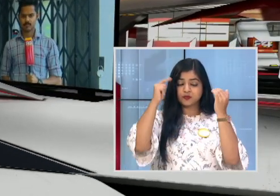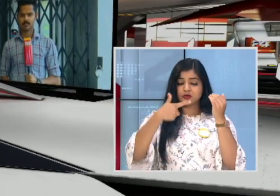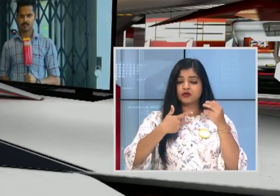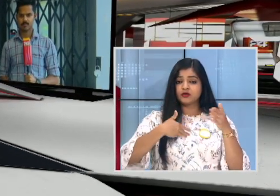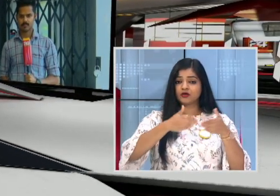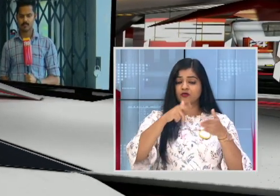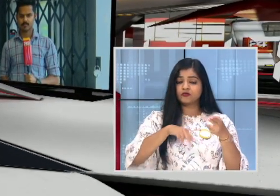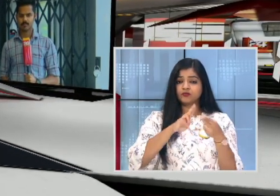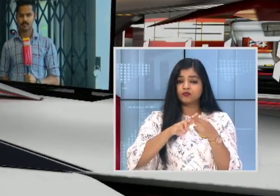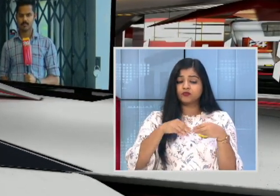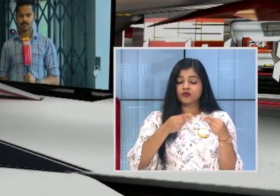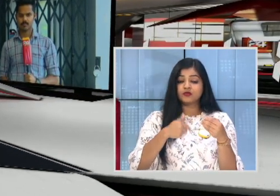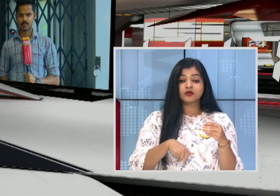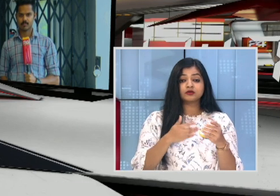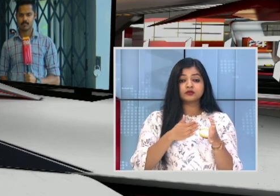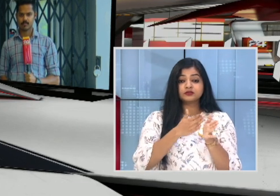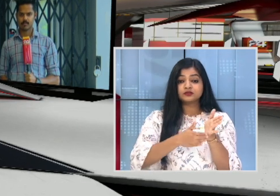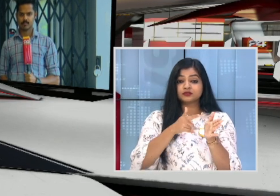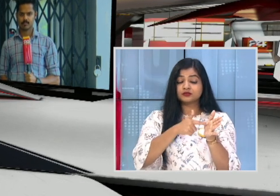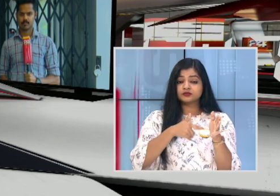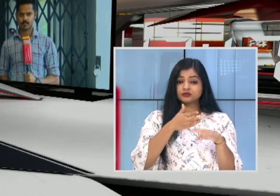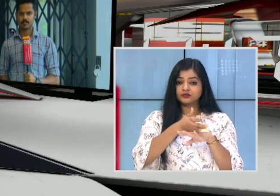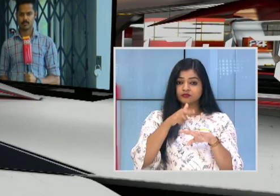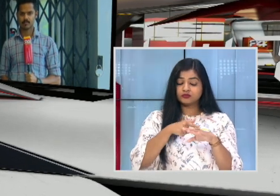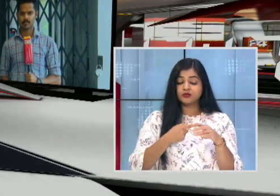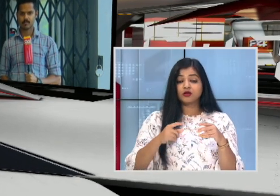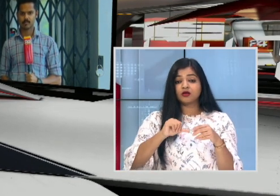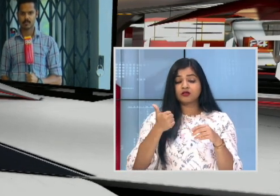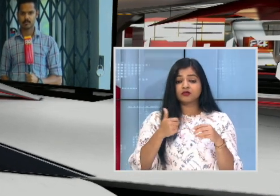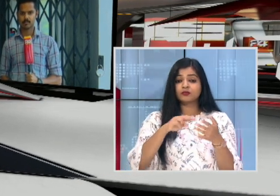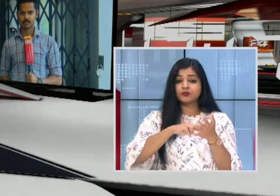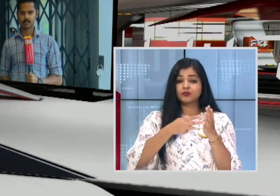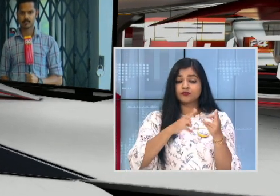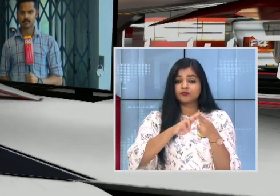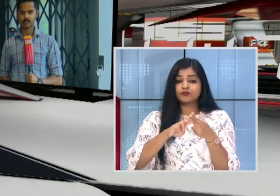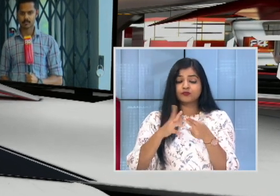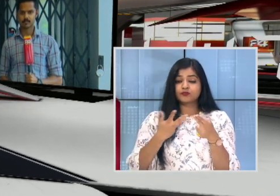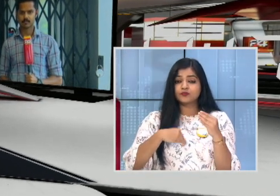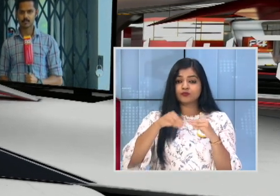ഒരുക്കിയിട്ടുള്ളത്? ഈ ട്രെയിൻ സർവീസ് അതുണ്ട്, അതുകൂടാതെ മറ്റെന്തെല്ലാം സജ്ജീകരണങ്ങൾ?